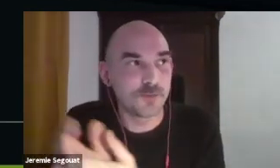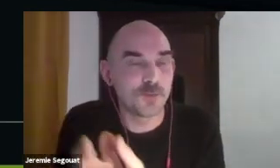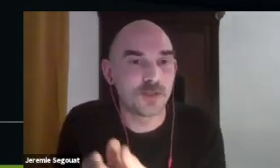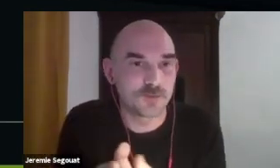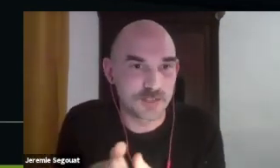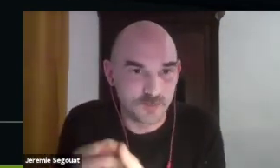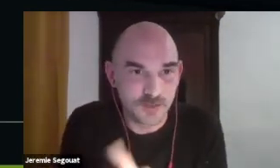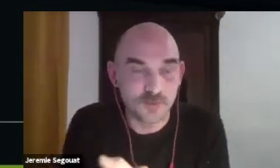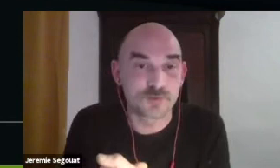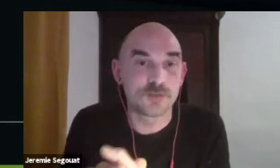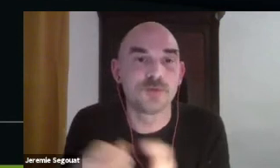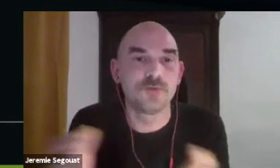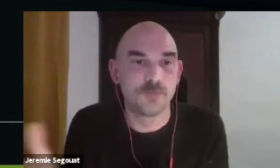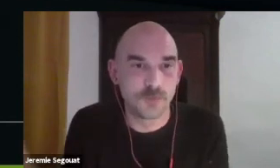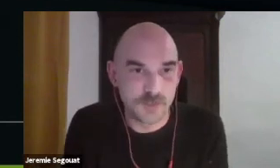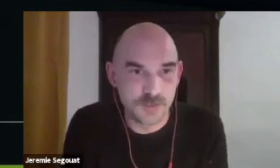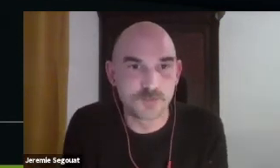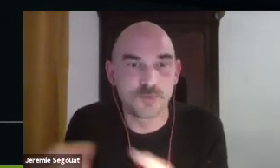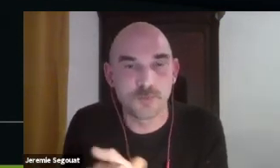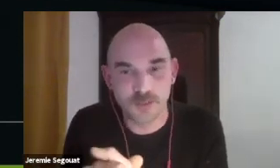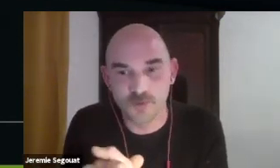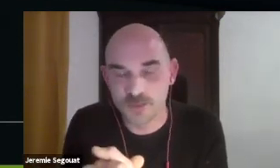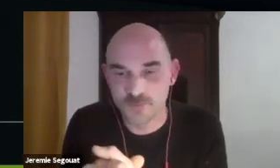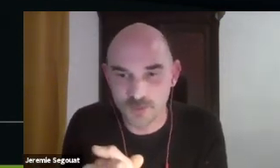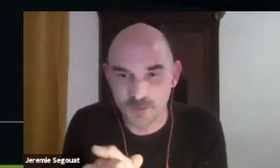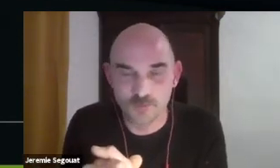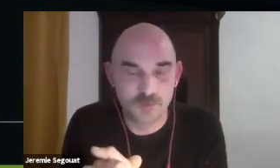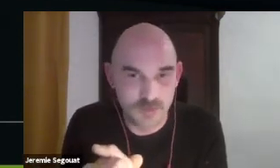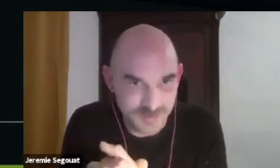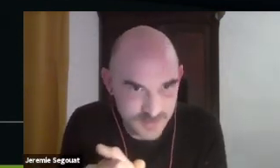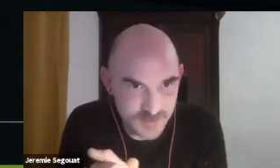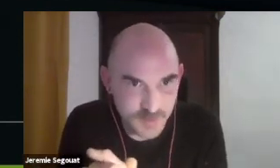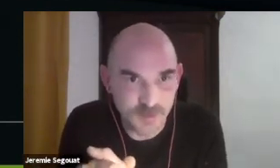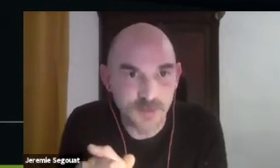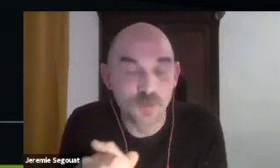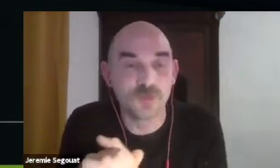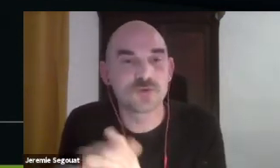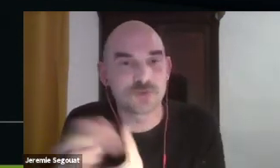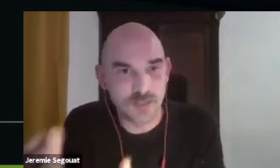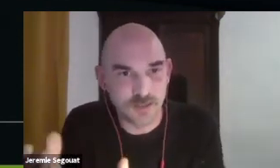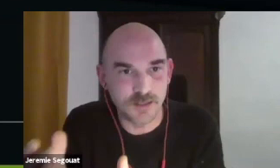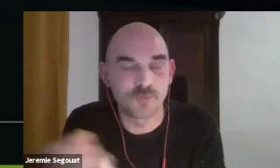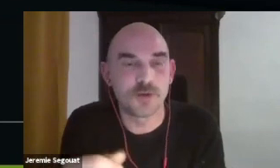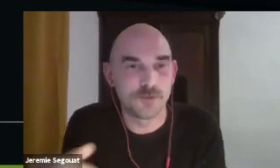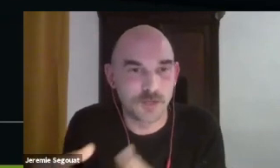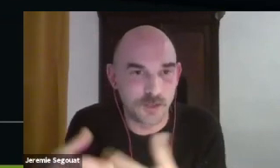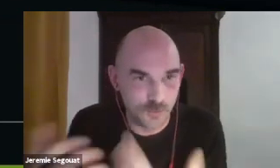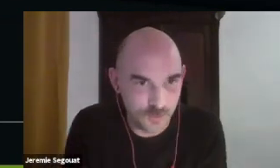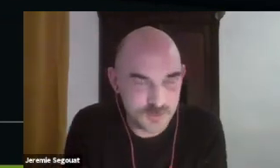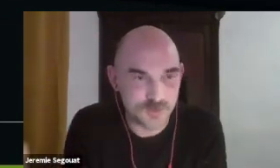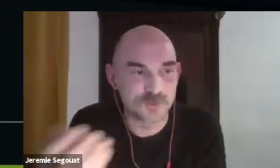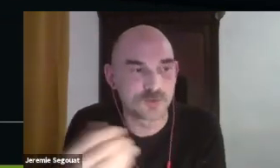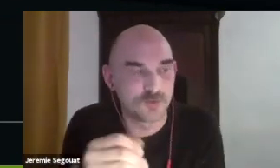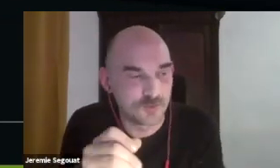aura énormément d'avancées à venir donc aussi bien au niveau politique pour mettre en place tout un tas de politiques d'accessibilité au niveau sociétal pour améliorer la